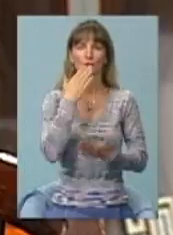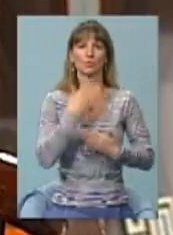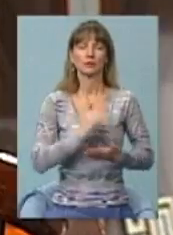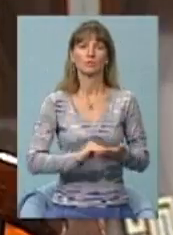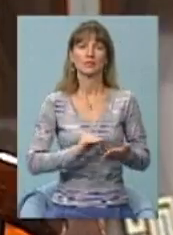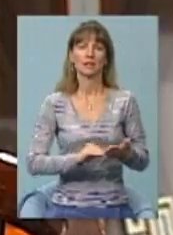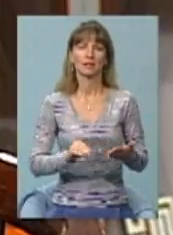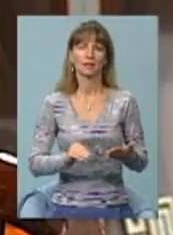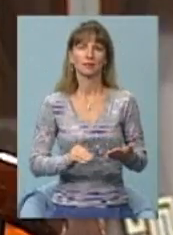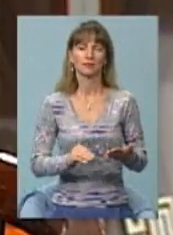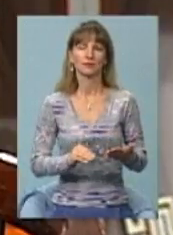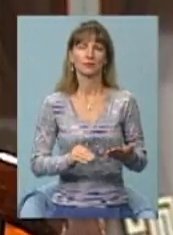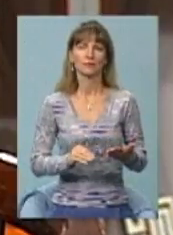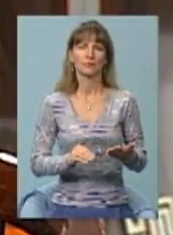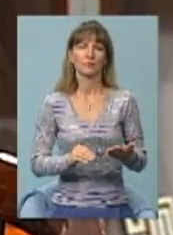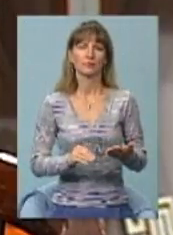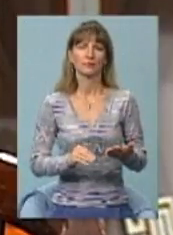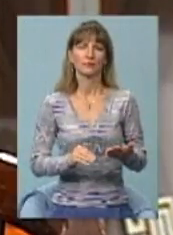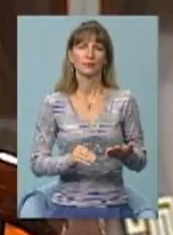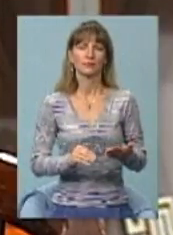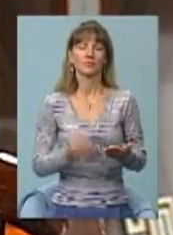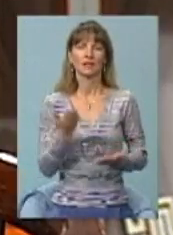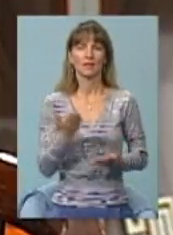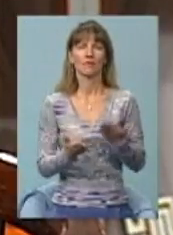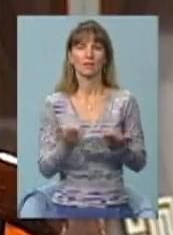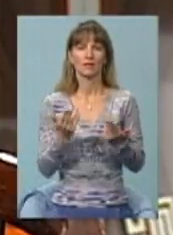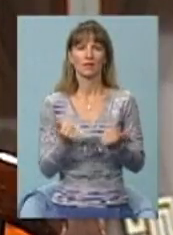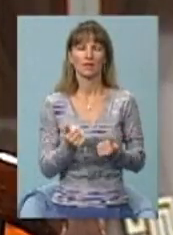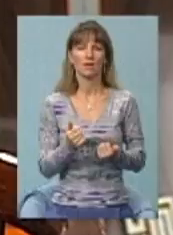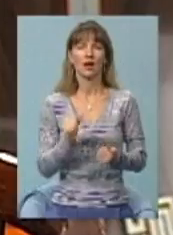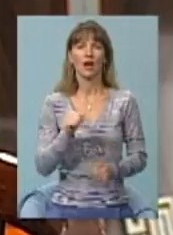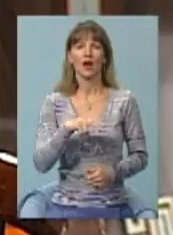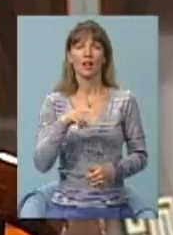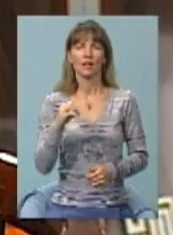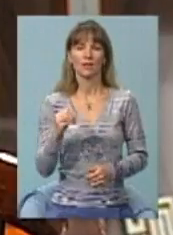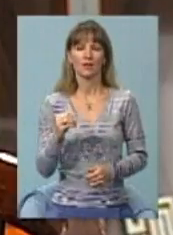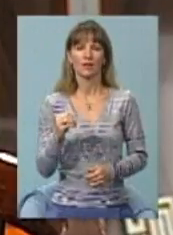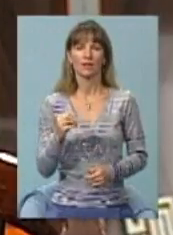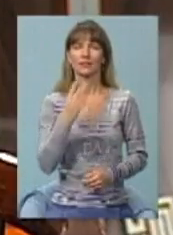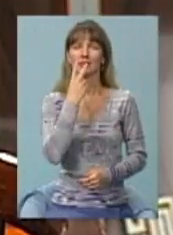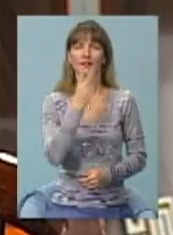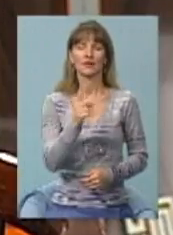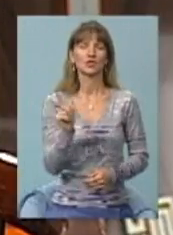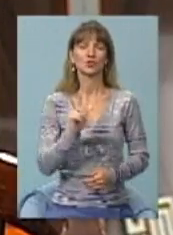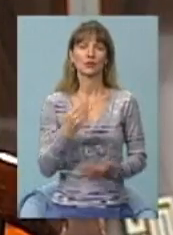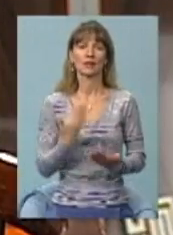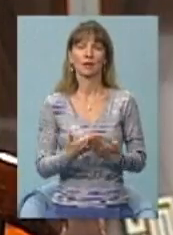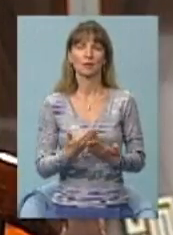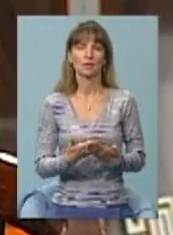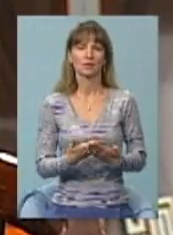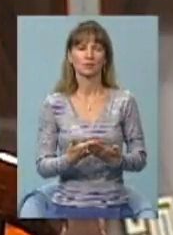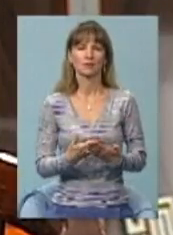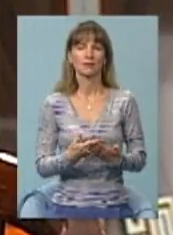писати? Ну, напевно, так, але дивитися, що, наприклад,